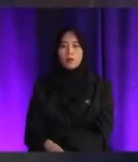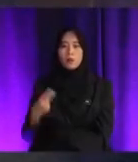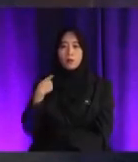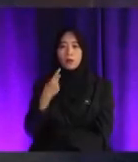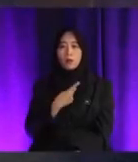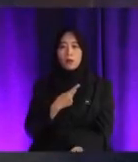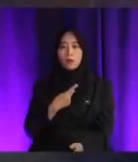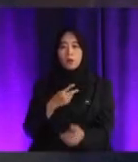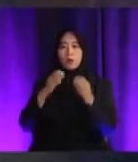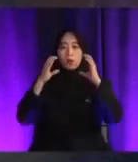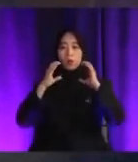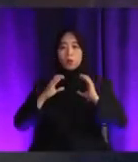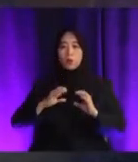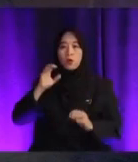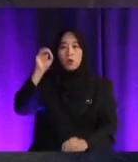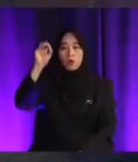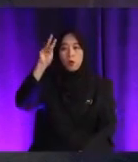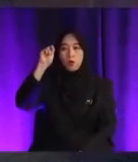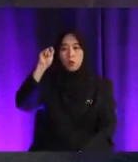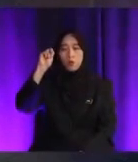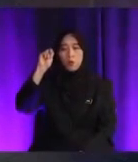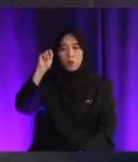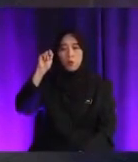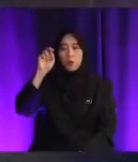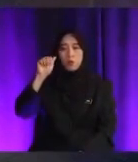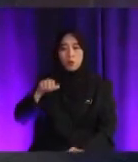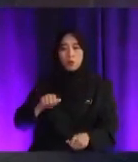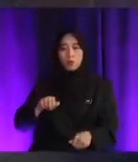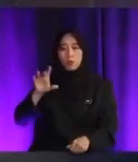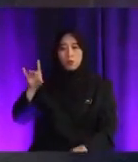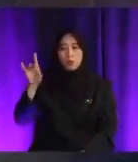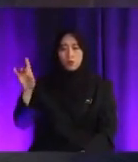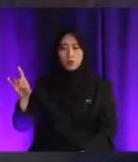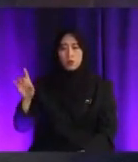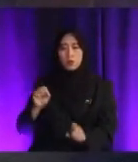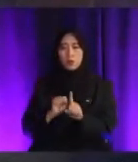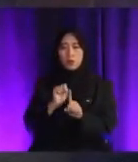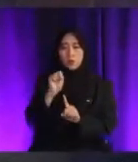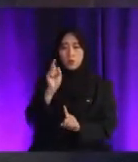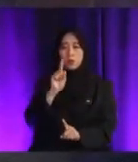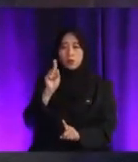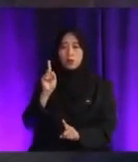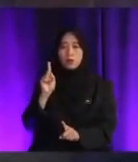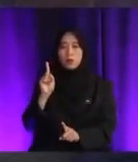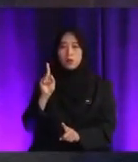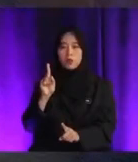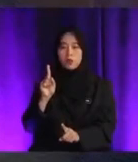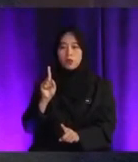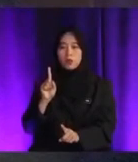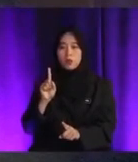try yang on pula. Keadaan on pula. Okey. Okay. So aku mahu boleh pilih sama ada suhu yang mana aku mahu nak. Kita letaklah satulah